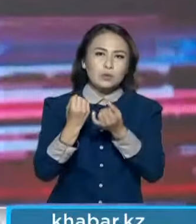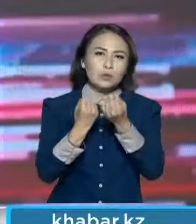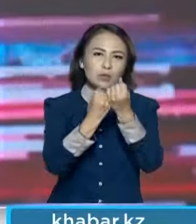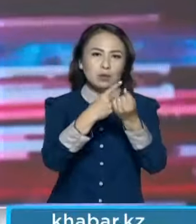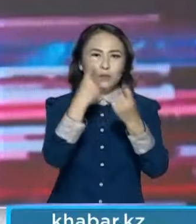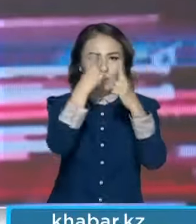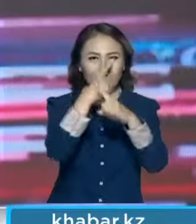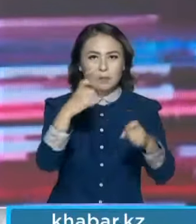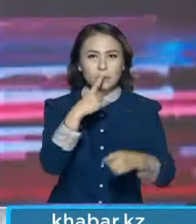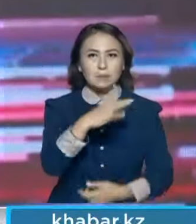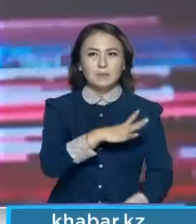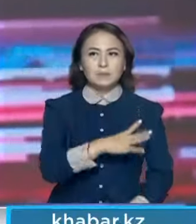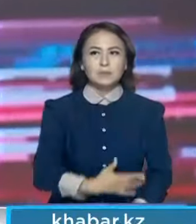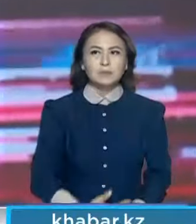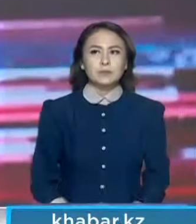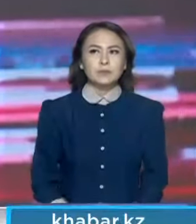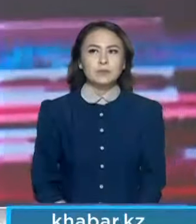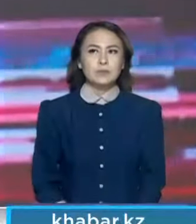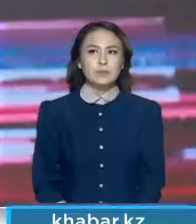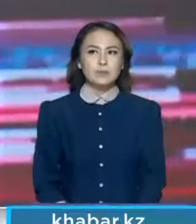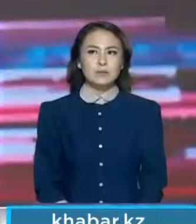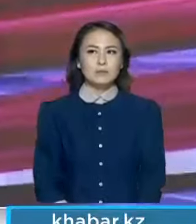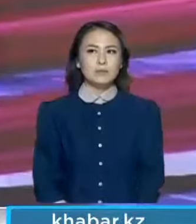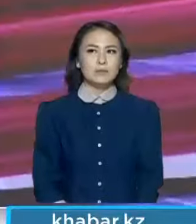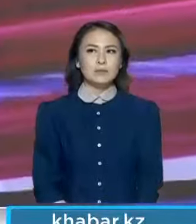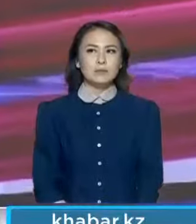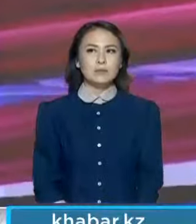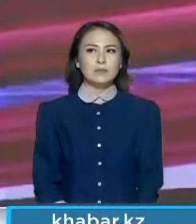қолдау көрсетілетінін мәлімдеді.